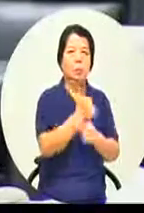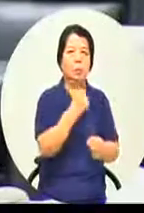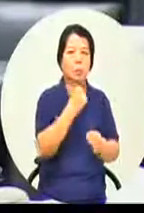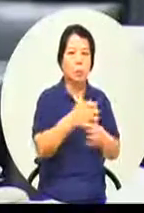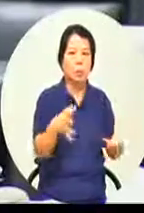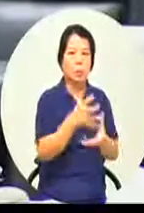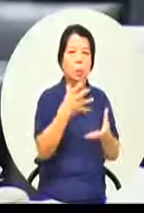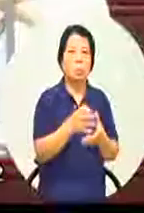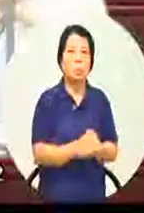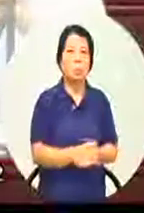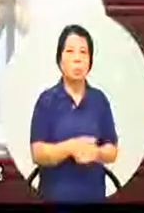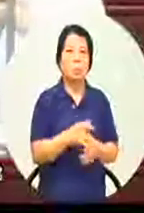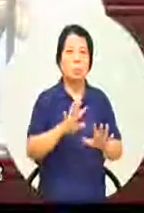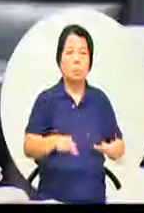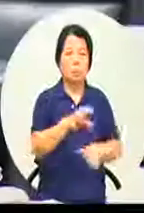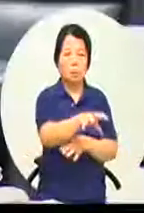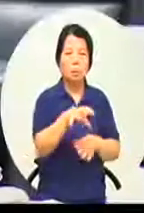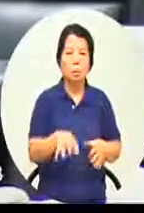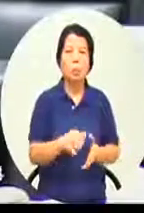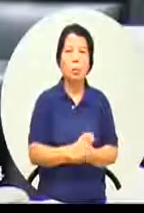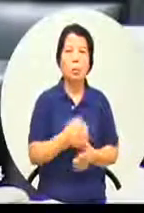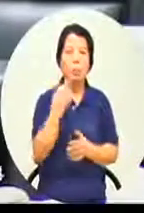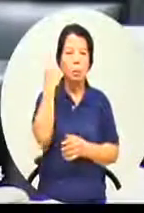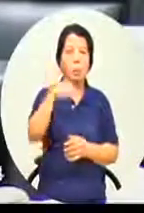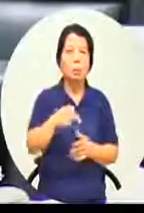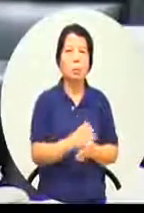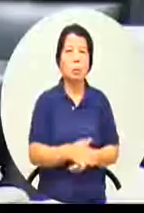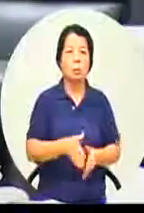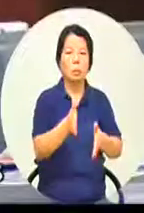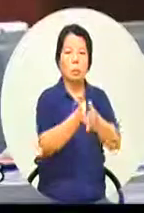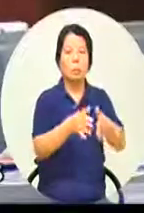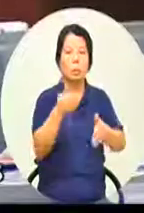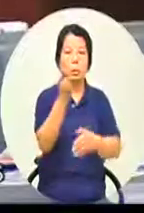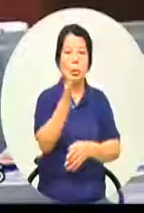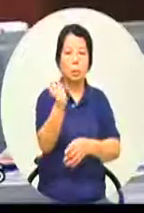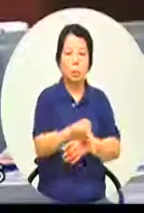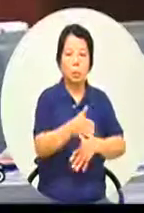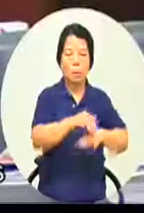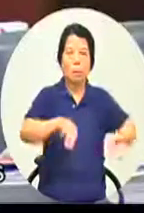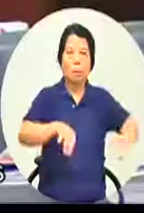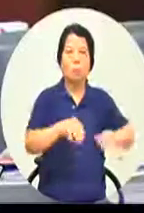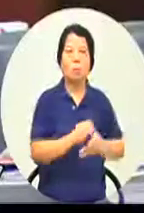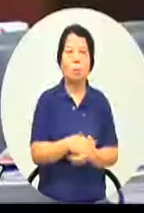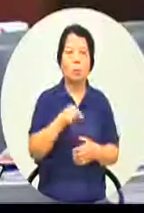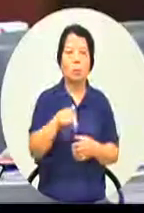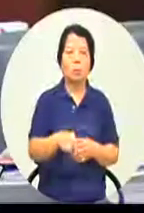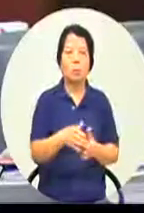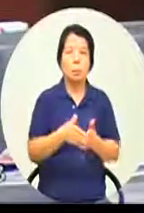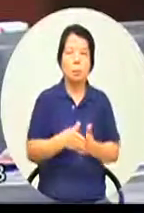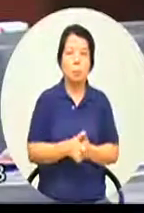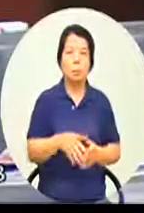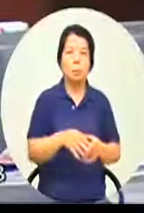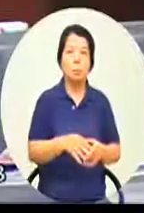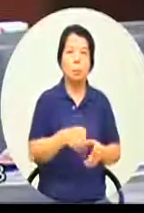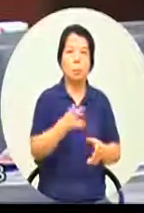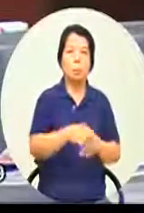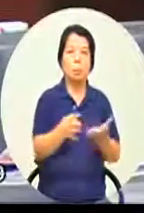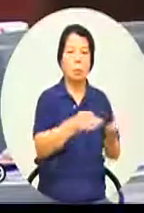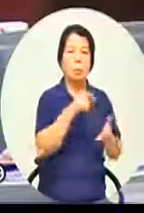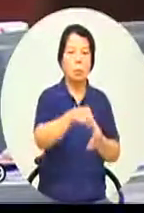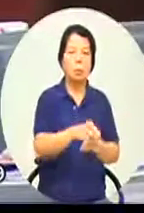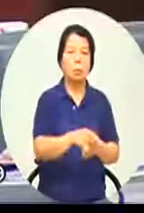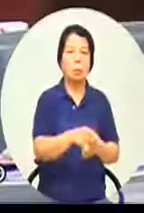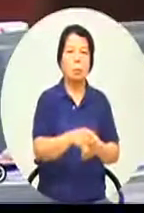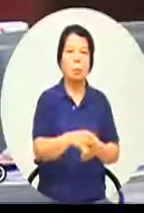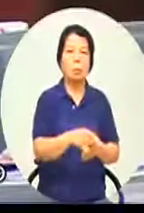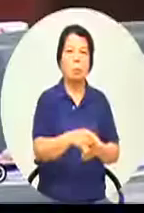长，这样啦，我想你这两点，我觉得我们还是切割开来先讨论，好不好？ 是是 是。这块要标，好，有它的期程，那